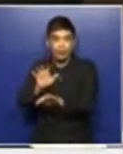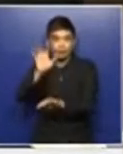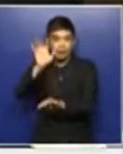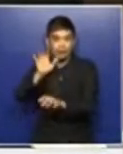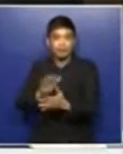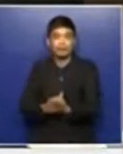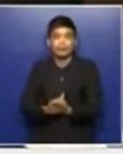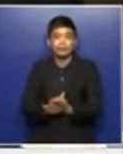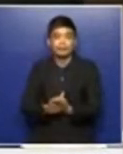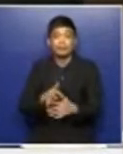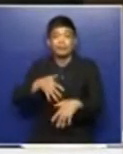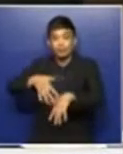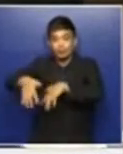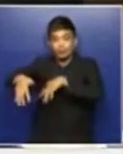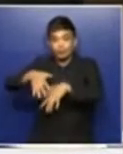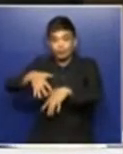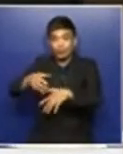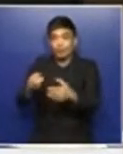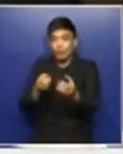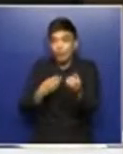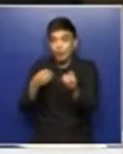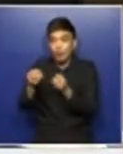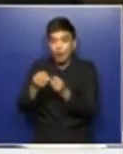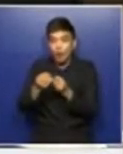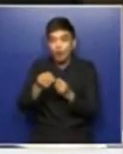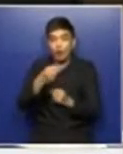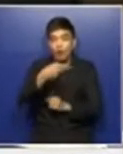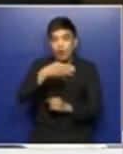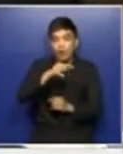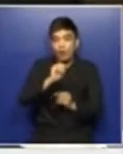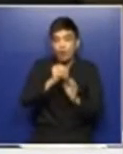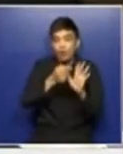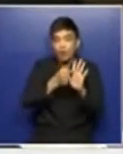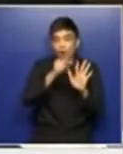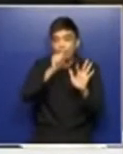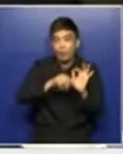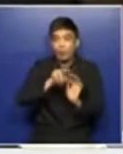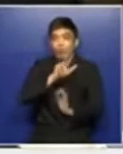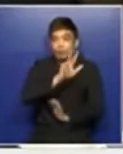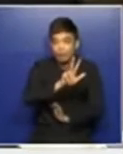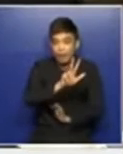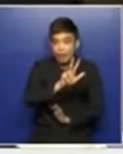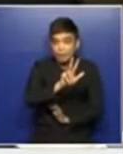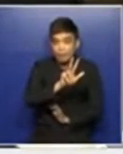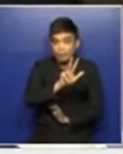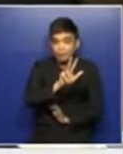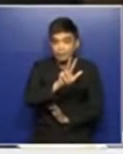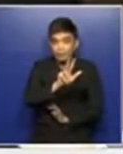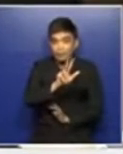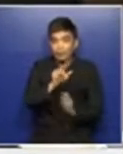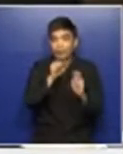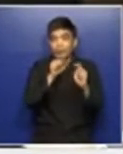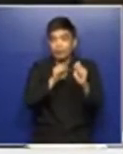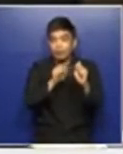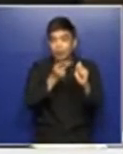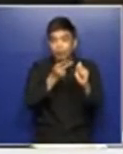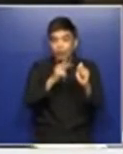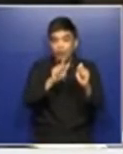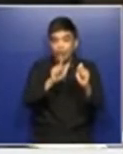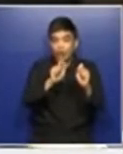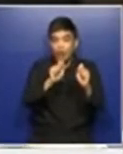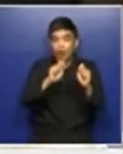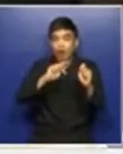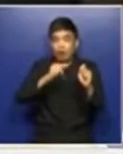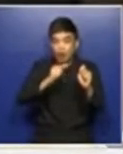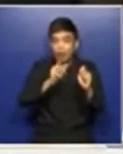าวบ้านร้องเรียนจากชาวบ้านหมู่3บ้านห้วยหินเขียนตำบลคลองยาวอำเภออ่าวลึก